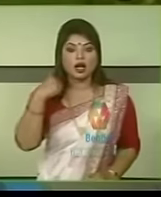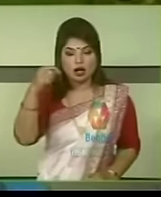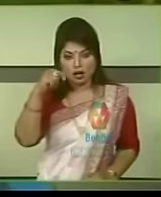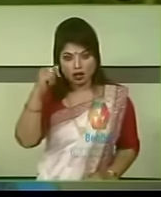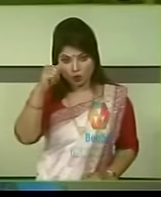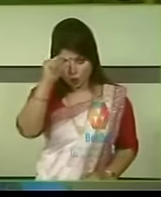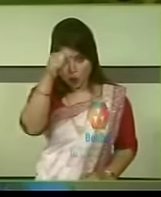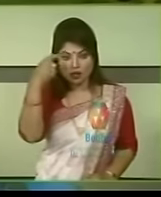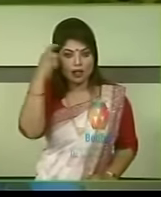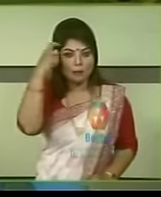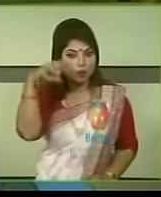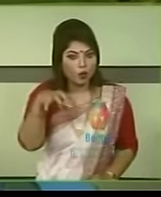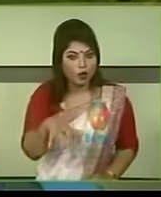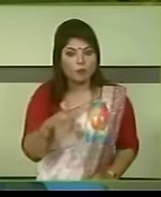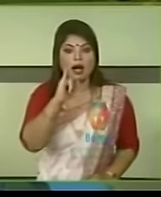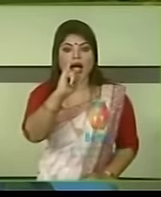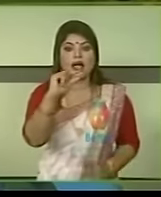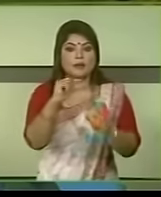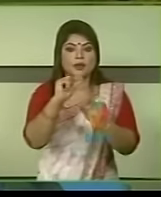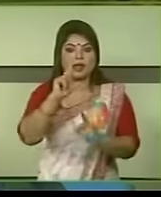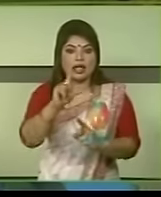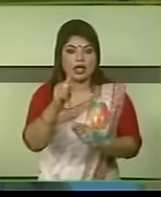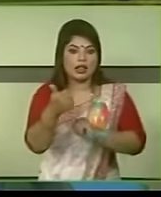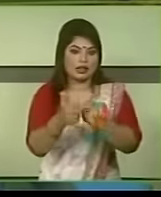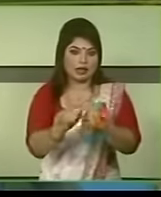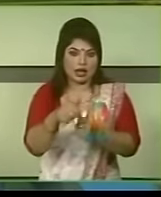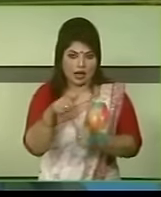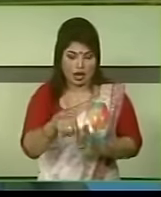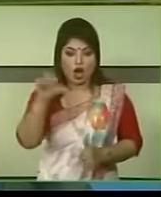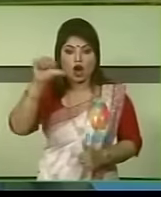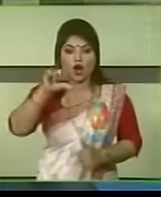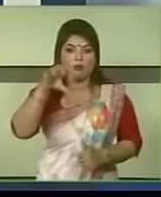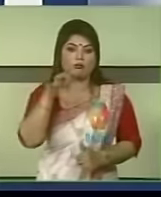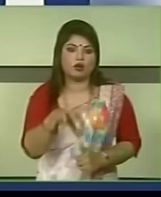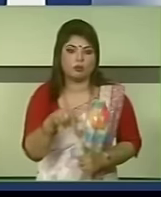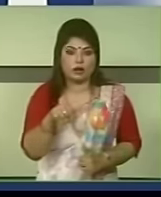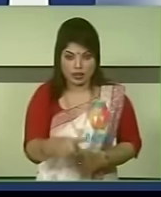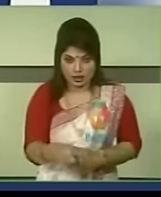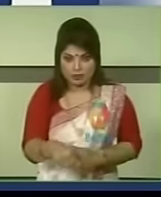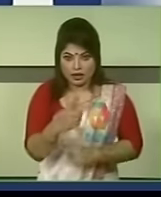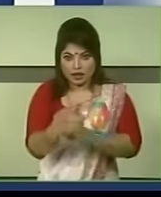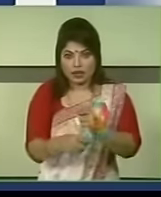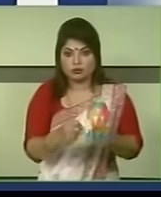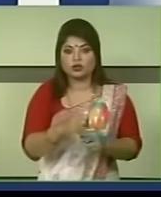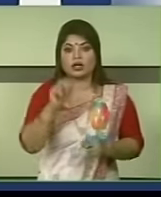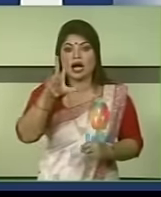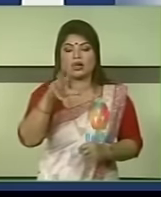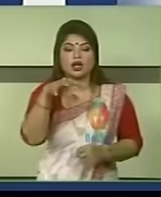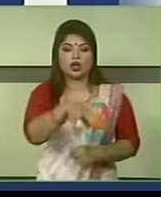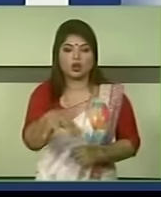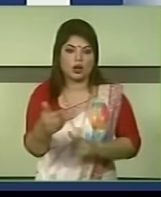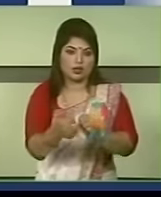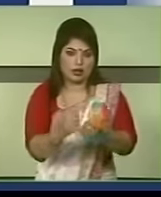আগামীকাল মুম্বাই শুরু হচ্ছে ইন্ডিয়ান প্রিমিয়ার লিগ আইপিএল টি টোয়েন্টি ক্রিকেটের নবম আসর। এবারের এই আসরে আটটি দল অংশ